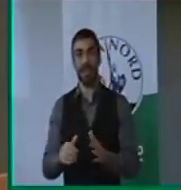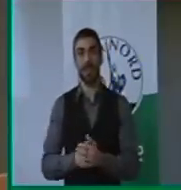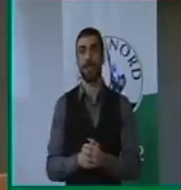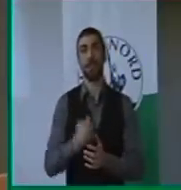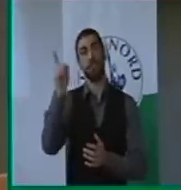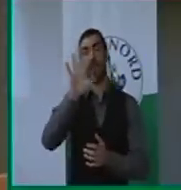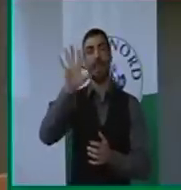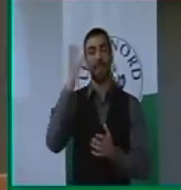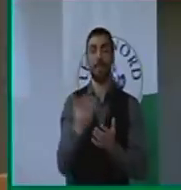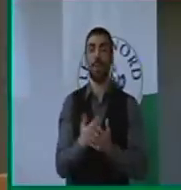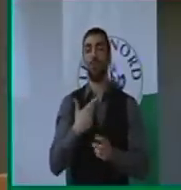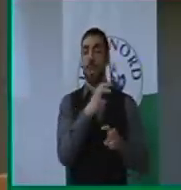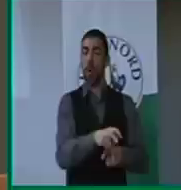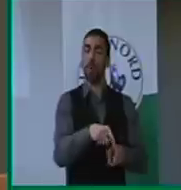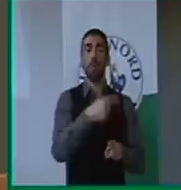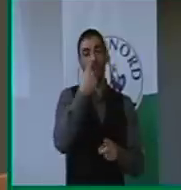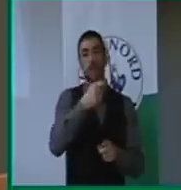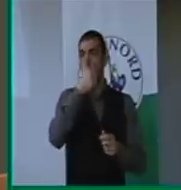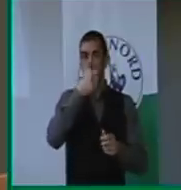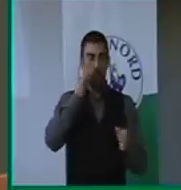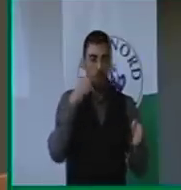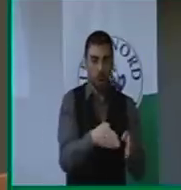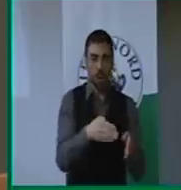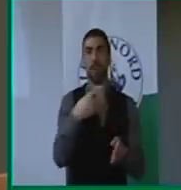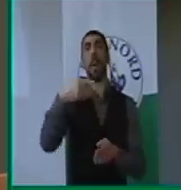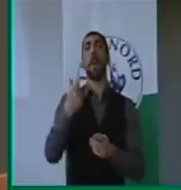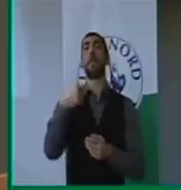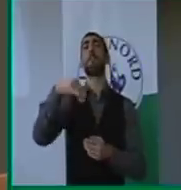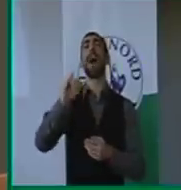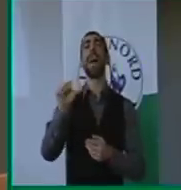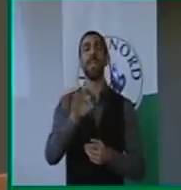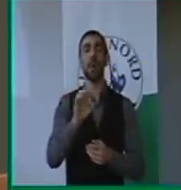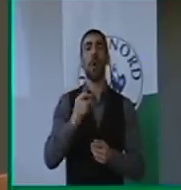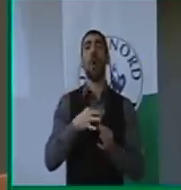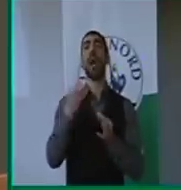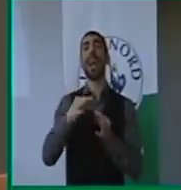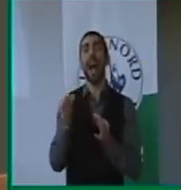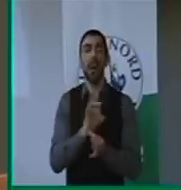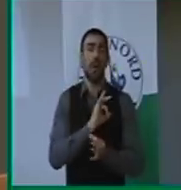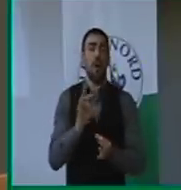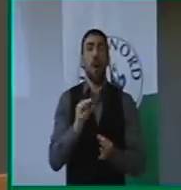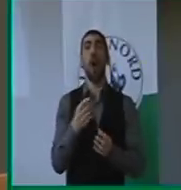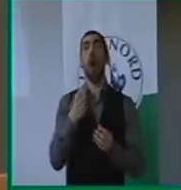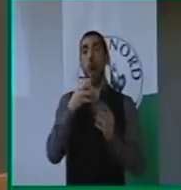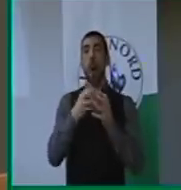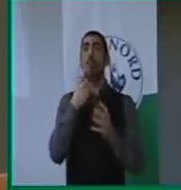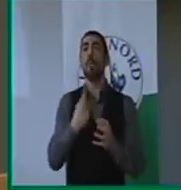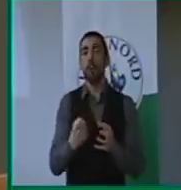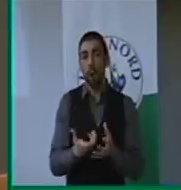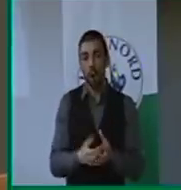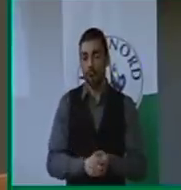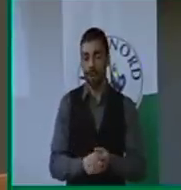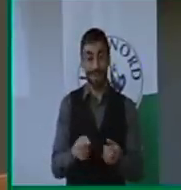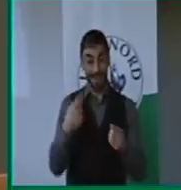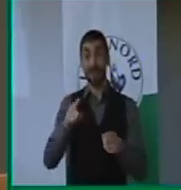esempio l'azienda agricola monocoltura che si dedica esclusivamente al mais piuttosto che al grano o piuttosto che al pomodoro per